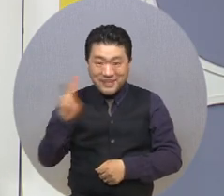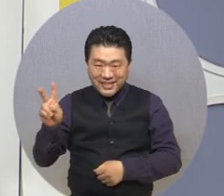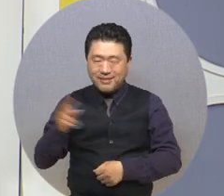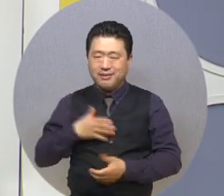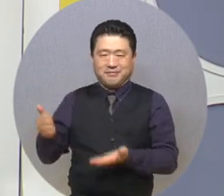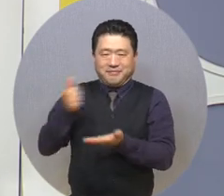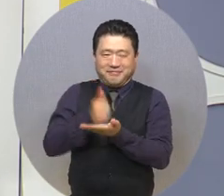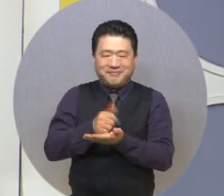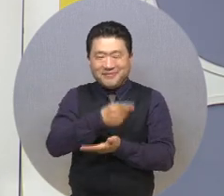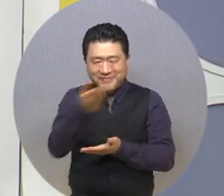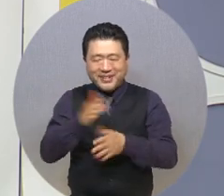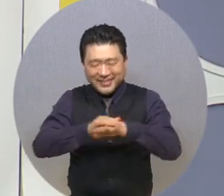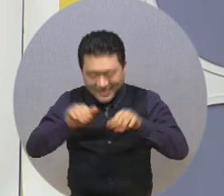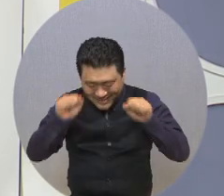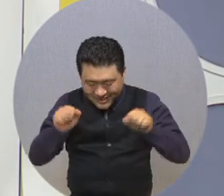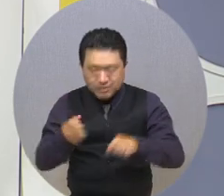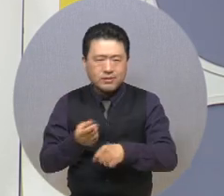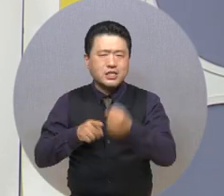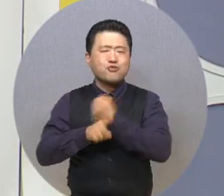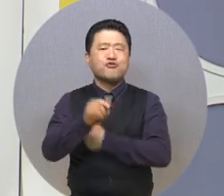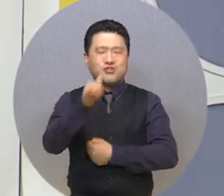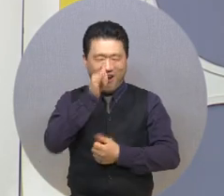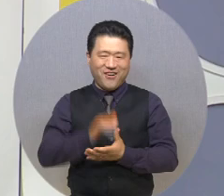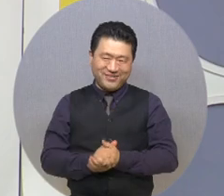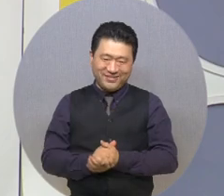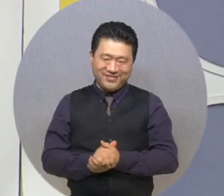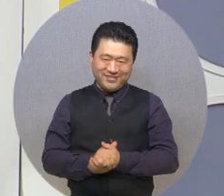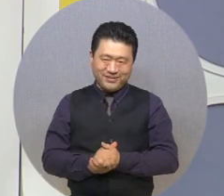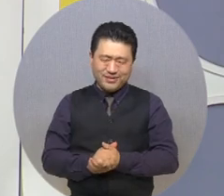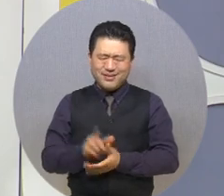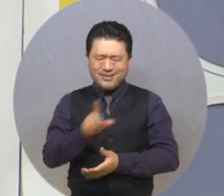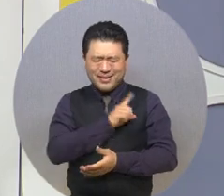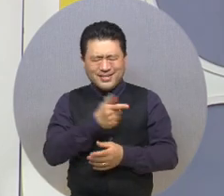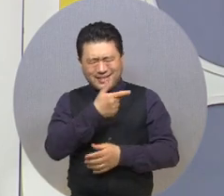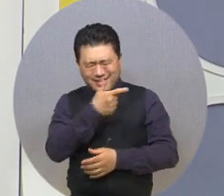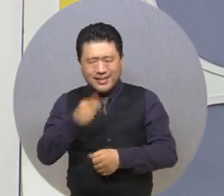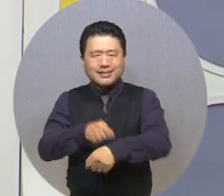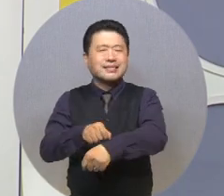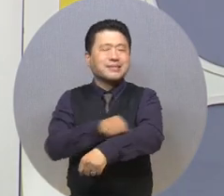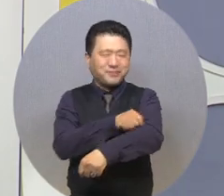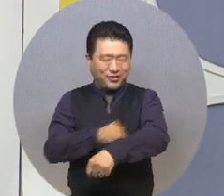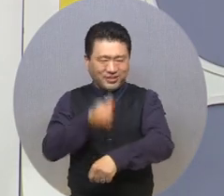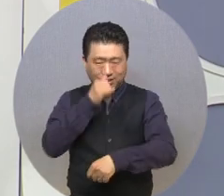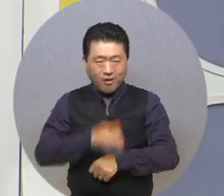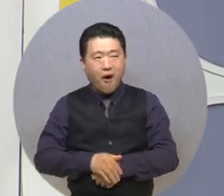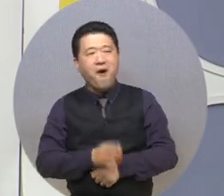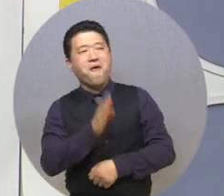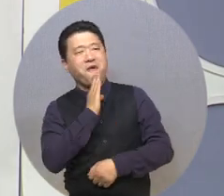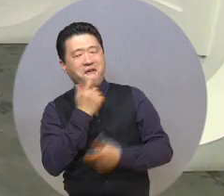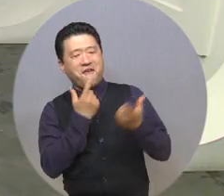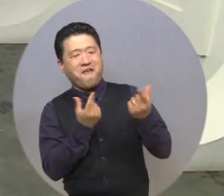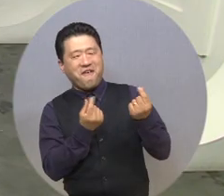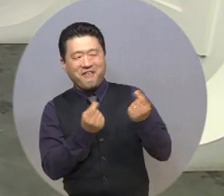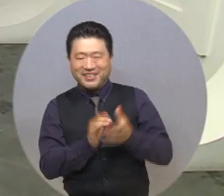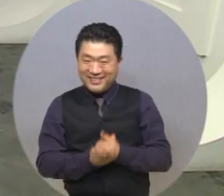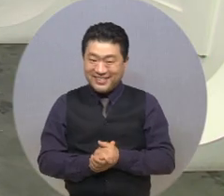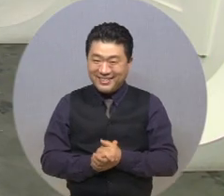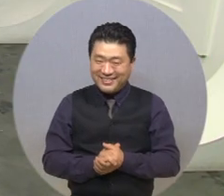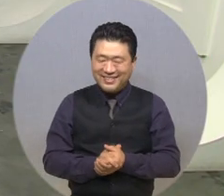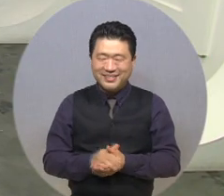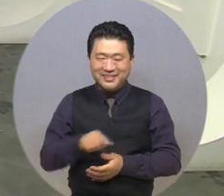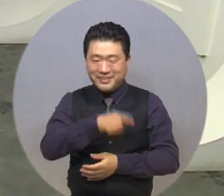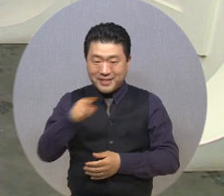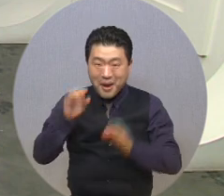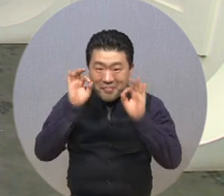스튜디오에서 여러분들께 인사드리는 이유가 있습니다. 아주 특별한 이유죠. 그렇습니다. 네. 여기